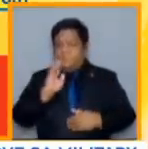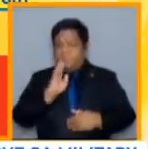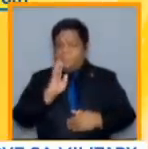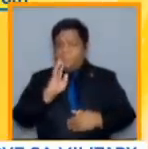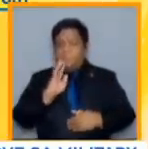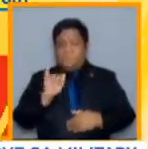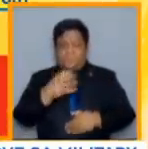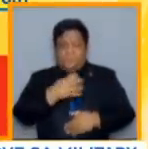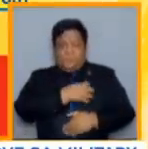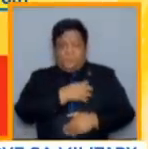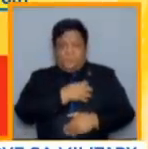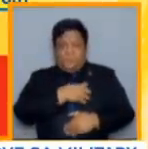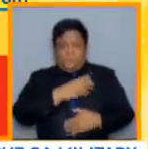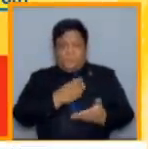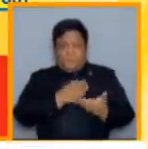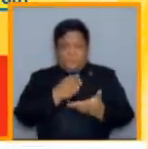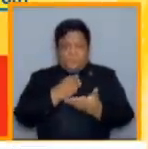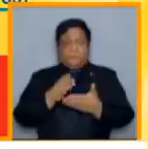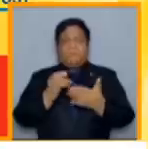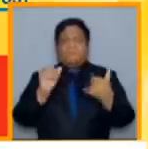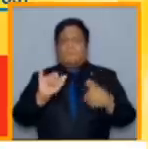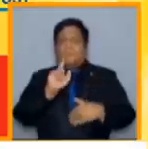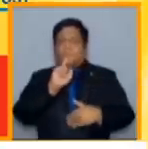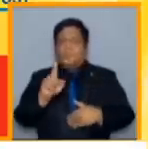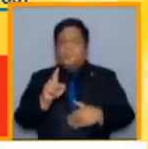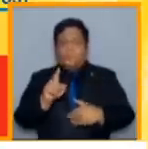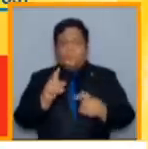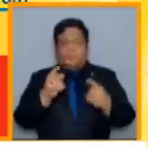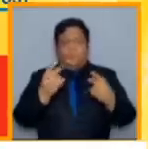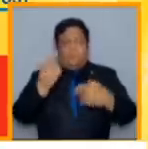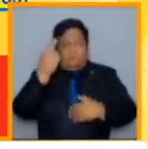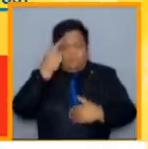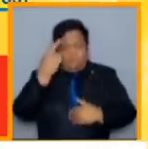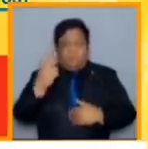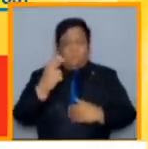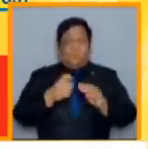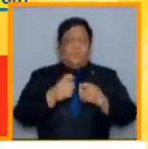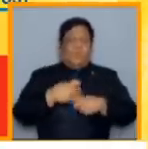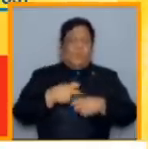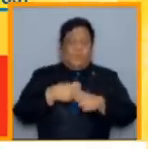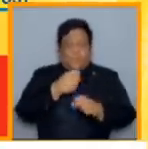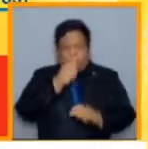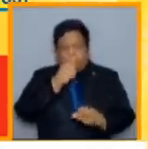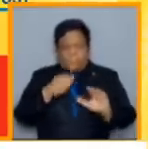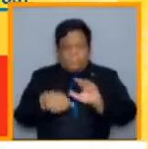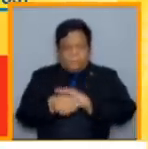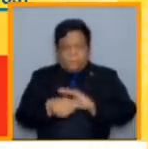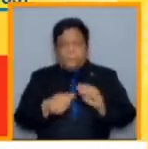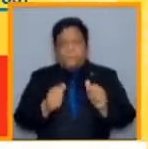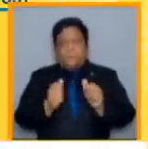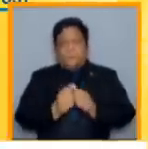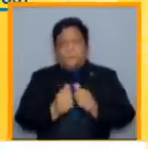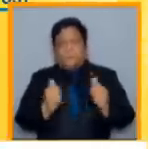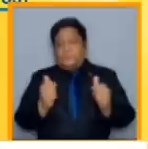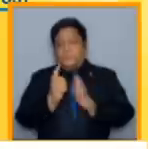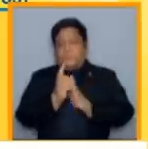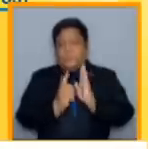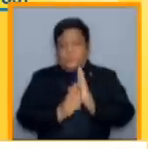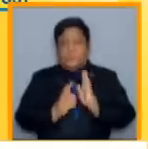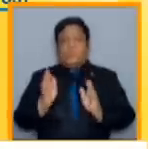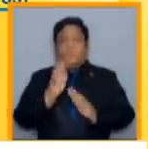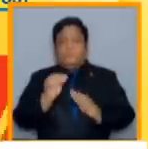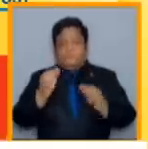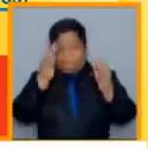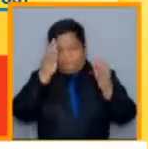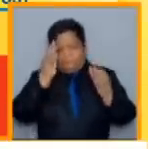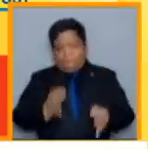him to really na-realize niya na mahirap magtago sa batas, and he decided to